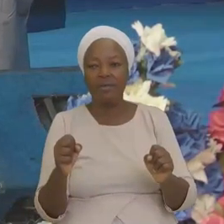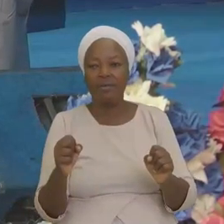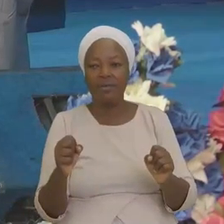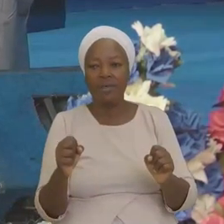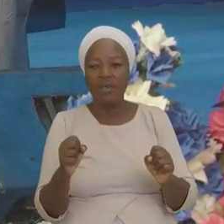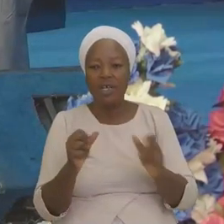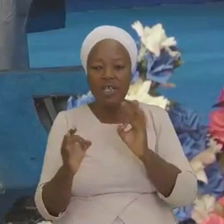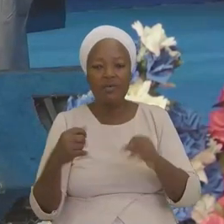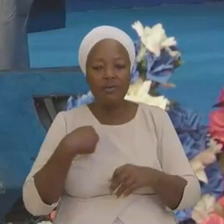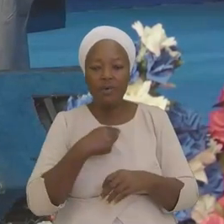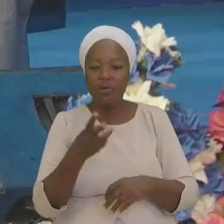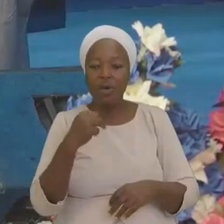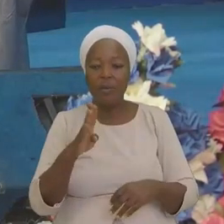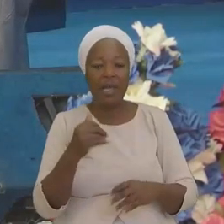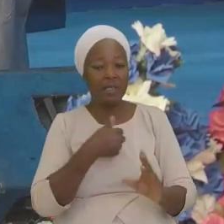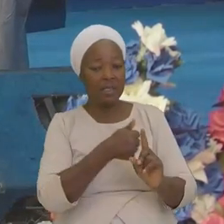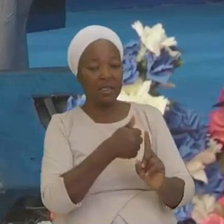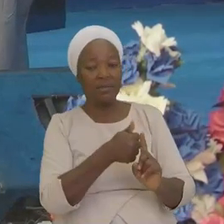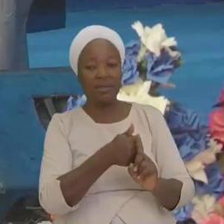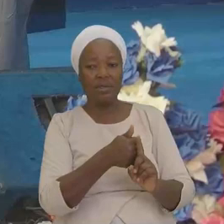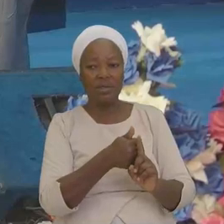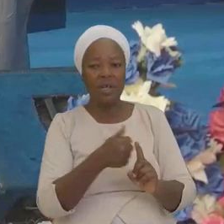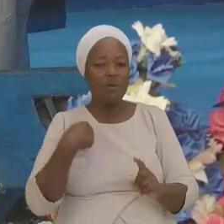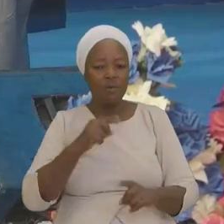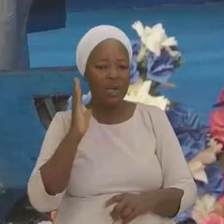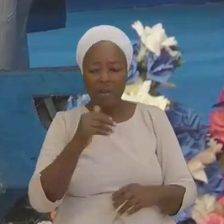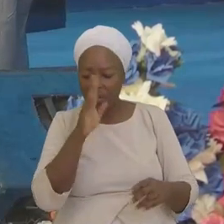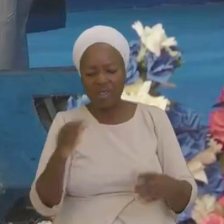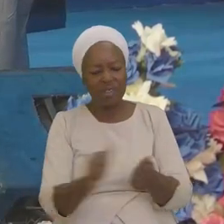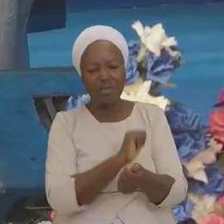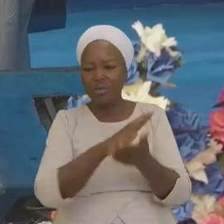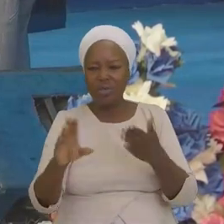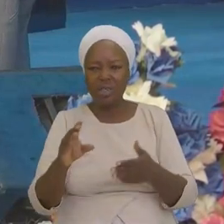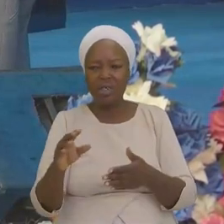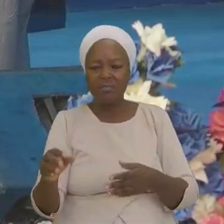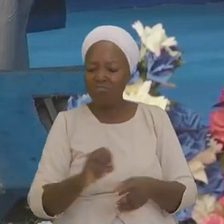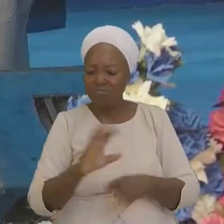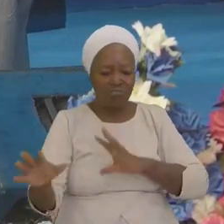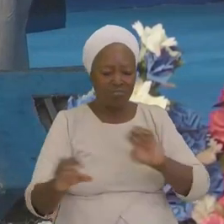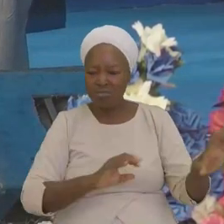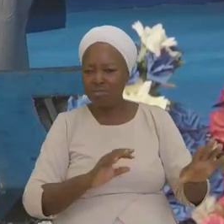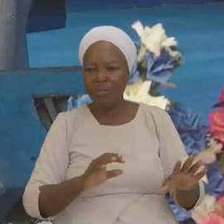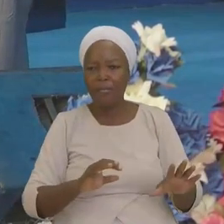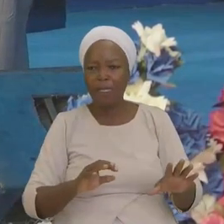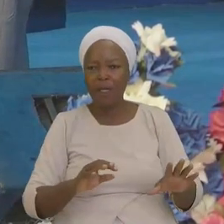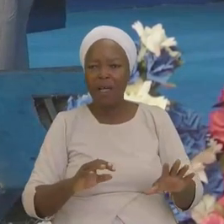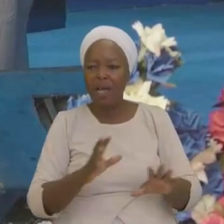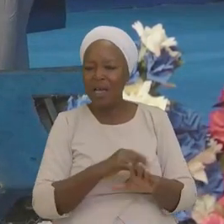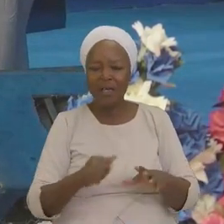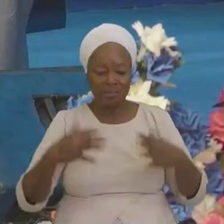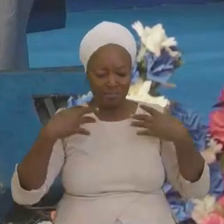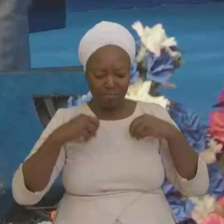Après le salut, si nous devons vivre de nous-mêmes, nous serons déjà détruits